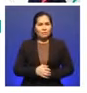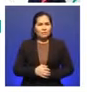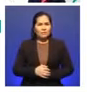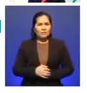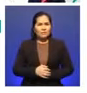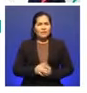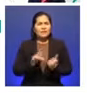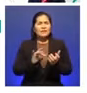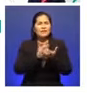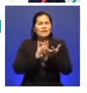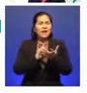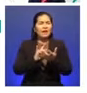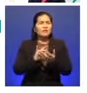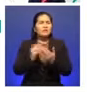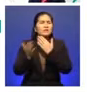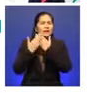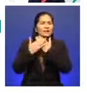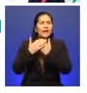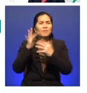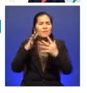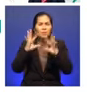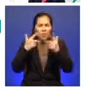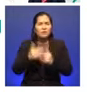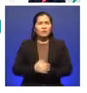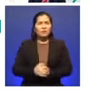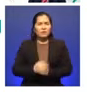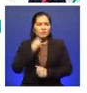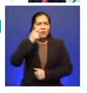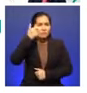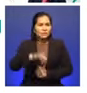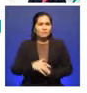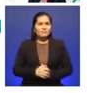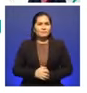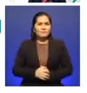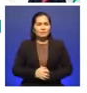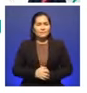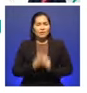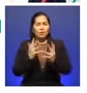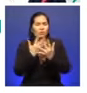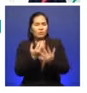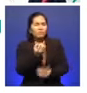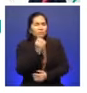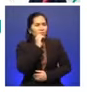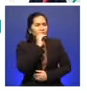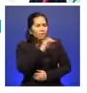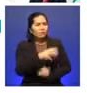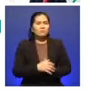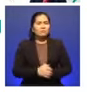าช้าหมดแล้วจะถอนฟันได้ยังไงถอนไม่ได้หรอกสิ่งที่ผู้ต้องขังชายพู